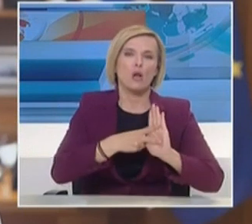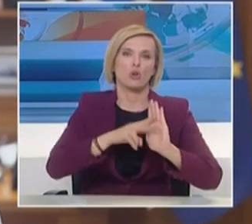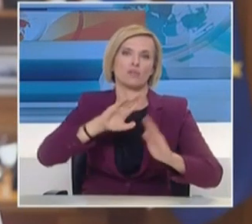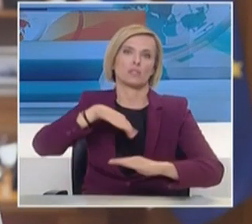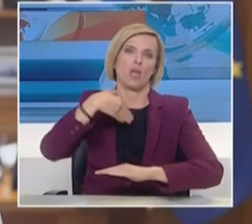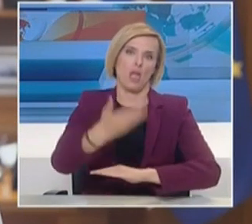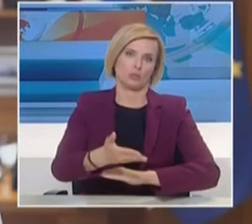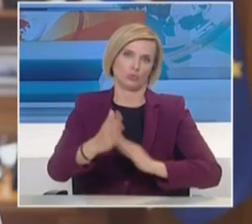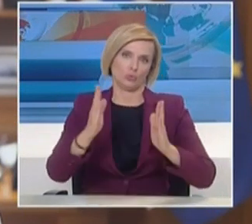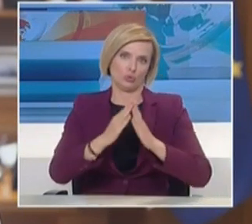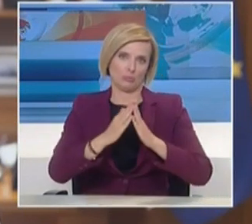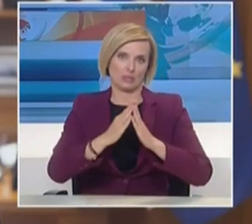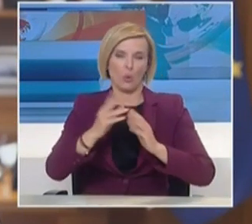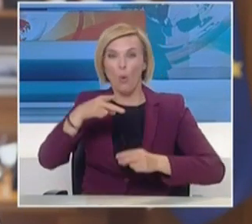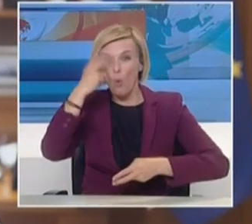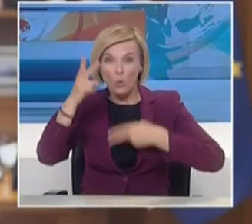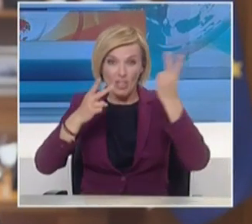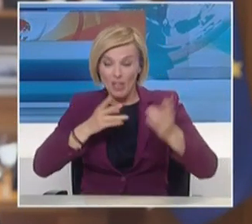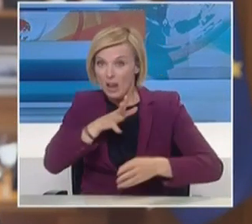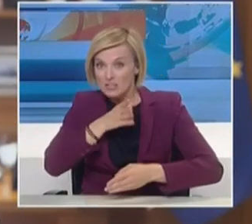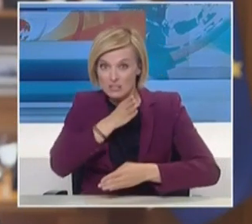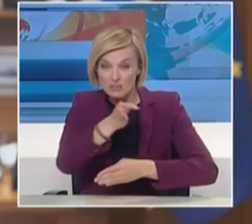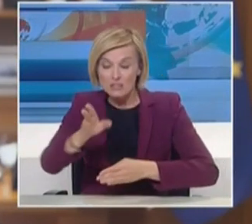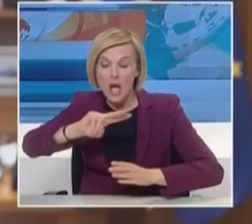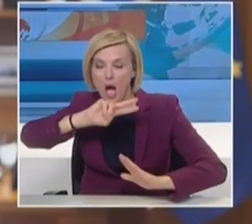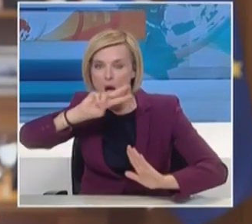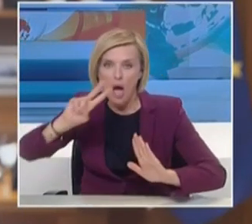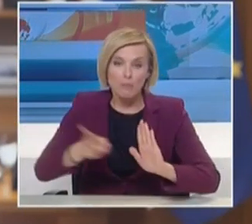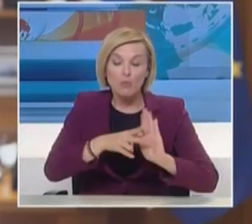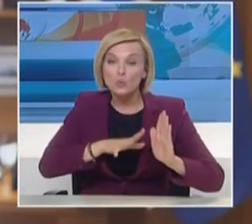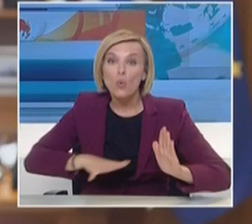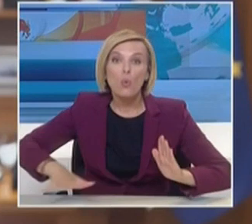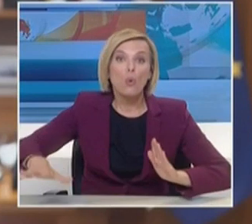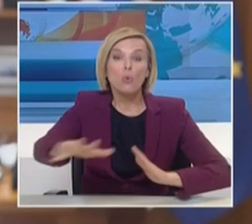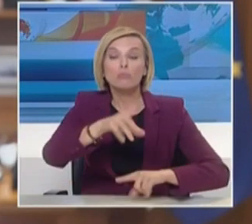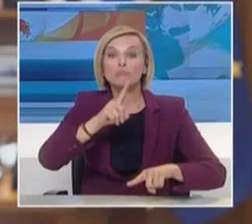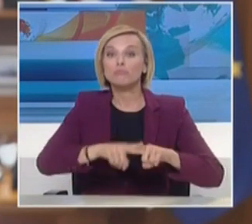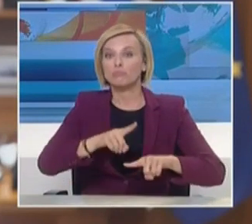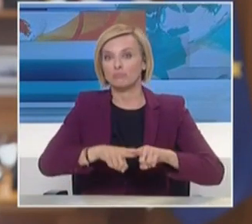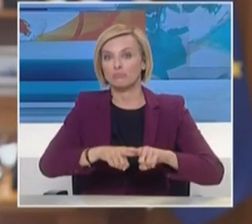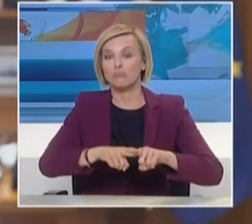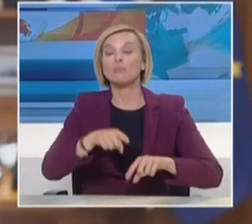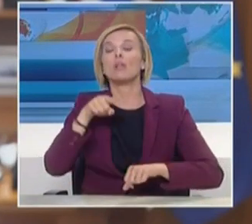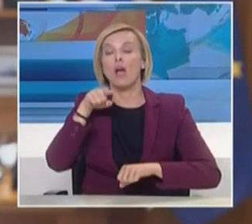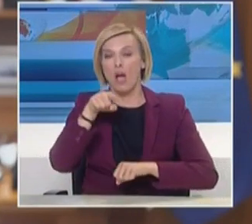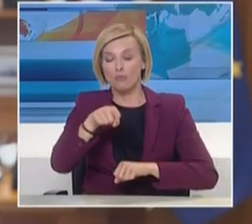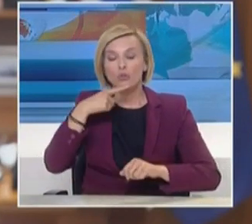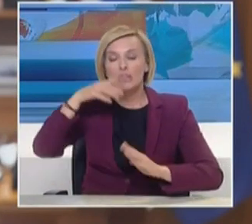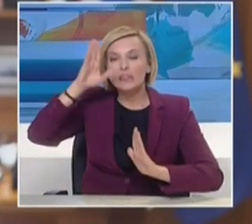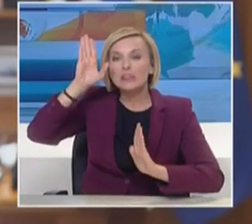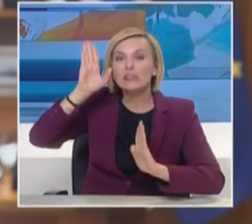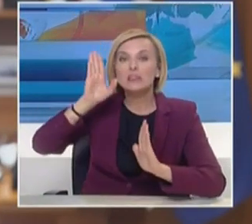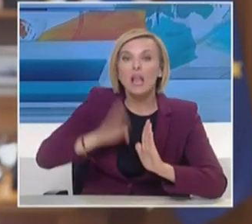και μετακίνησης πολιτών σε ολόκληρη την επικράτεια. Είναι ίσως το τελευταίο βήμα μιας οργανωμένης